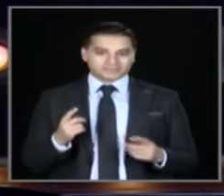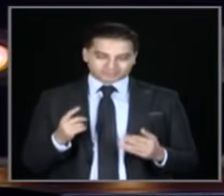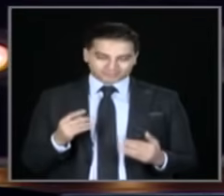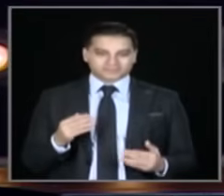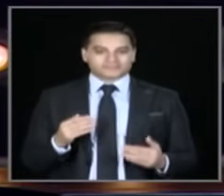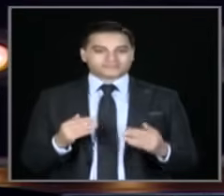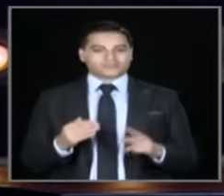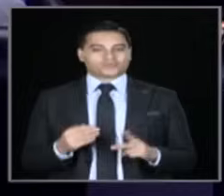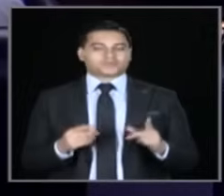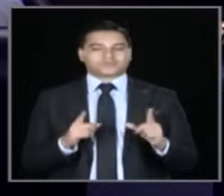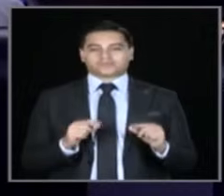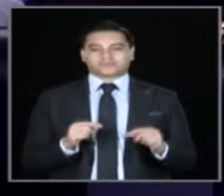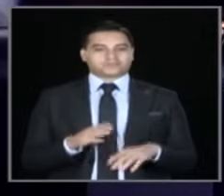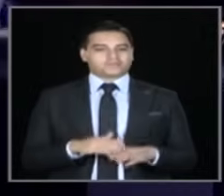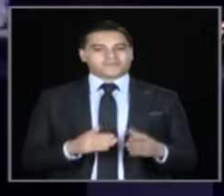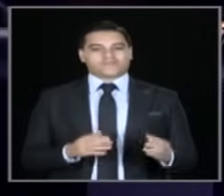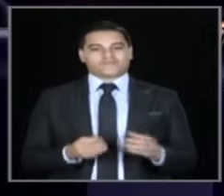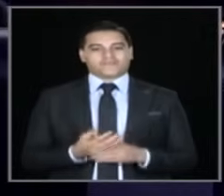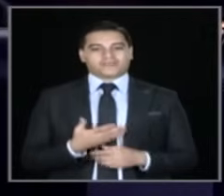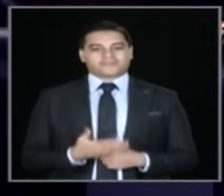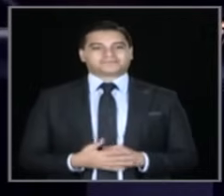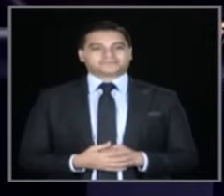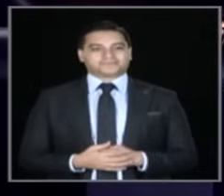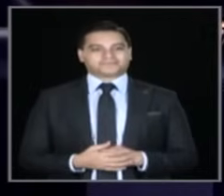فعلا برافو عليك فعلا مفاجاه.